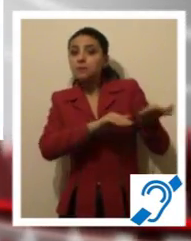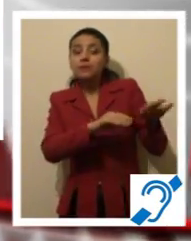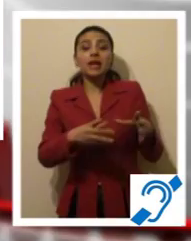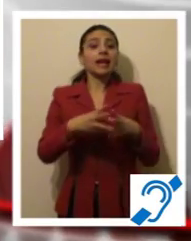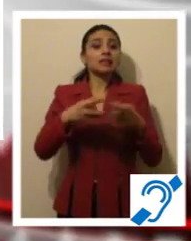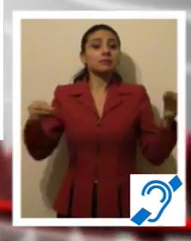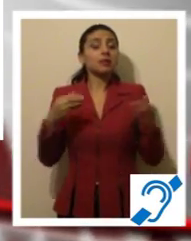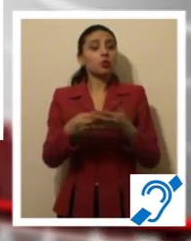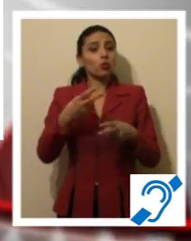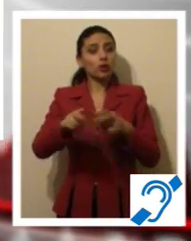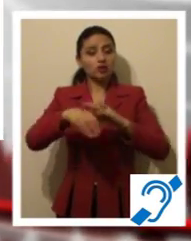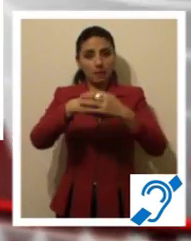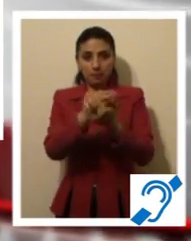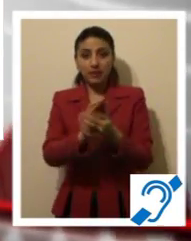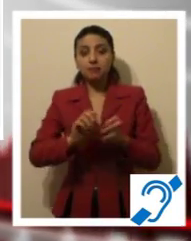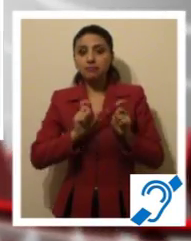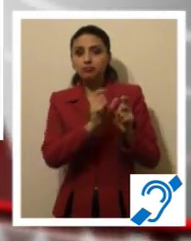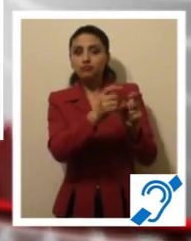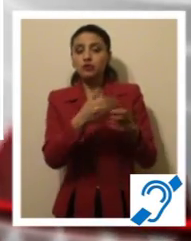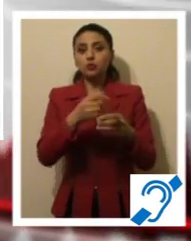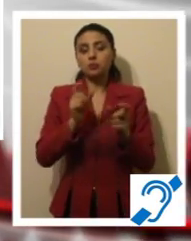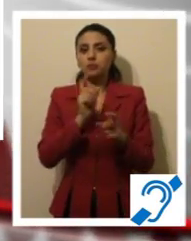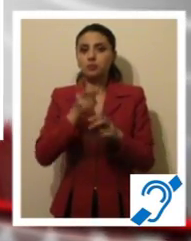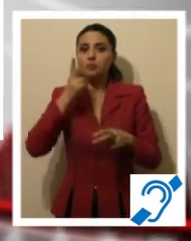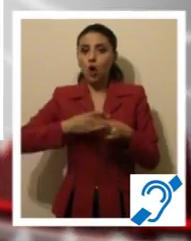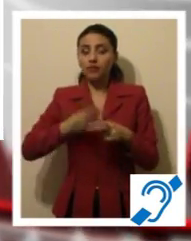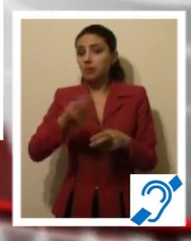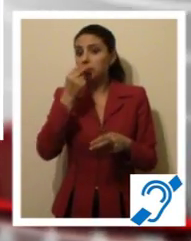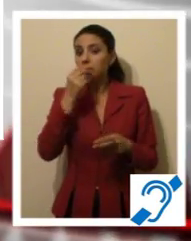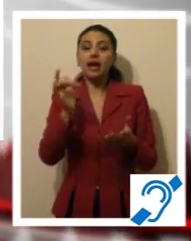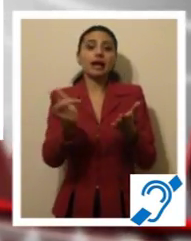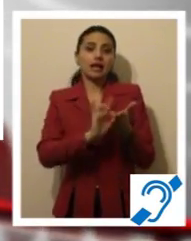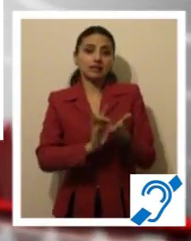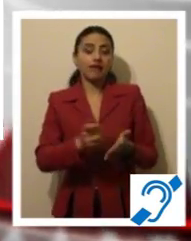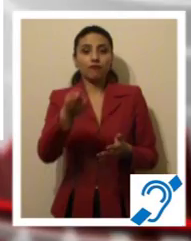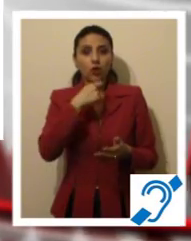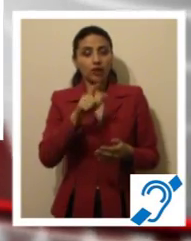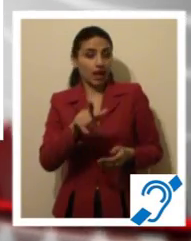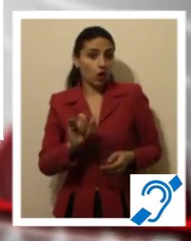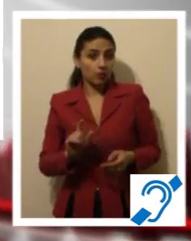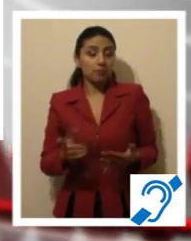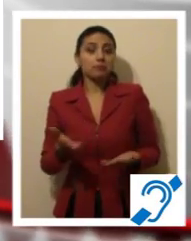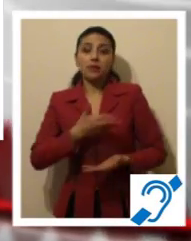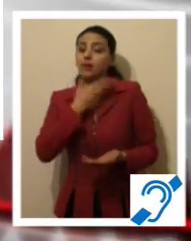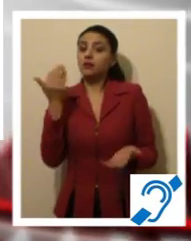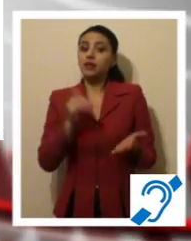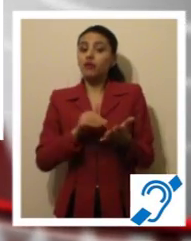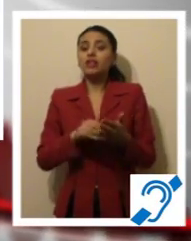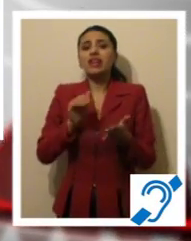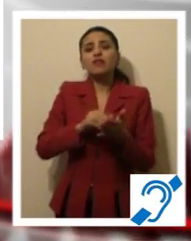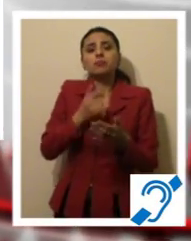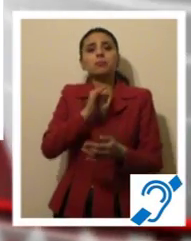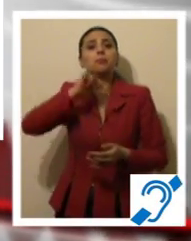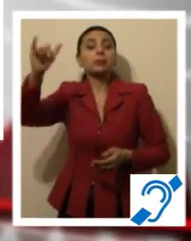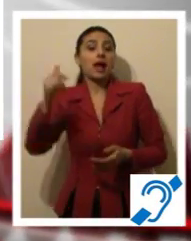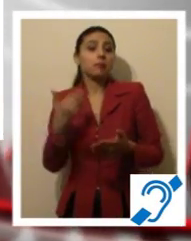regulile de igienă pentru evitarea îmbolnăvirilor și să consume alimente bogate în proteine, fructe și legume. În cazul în care este necesară deplasarea în spații deschise,